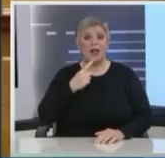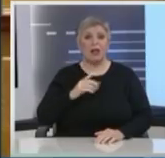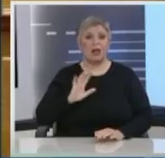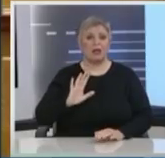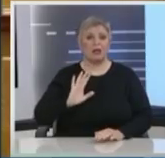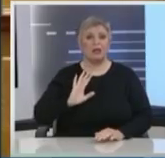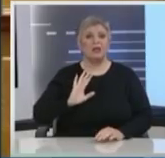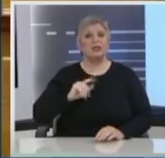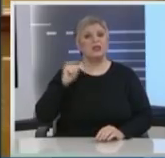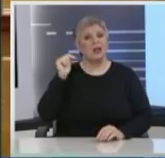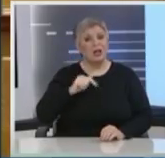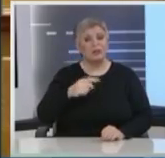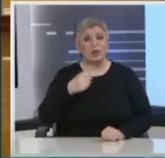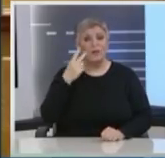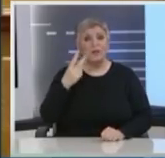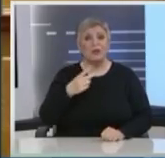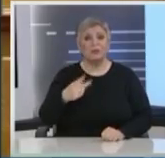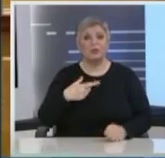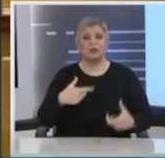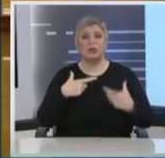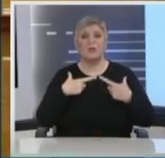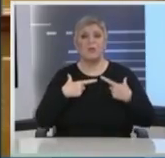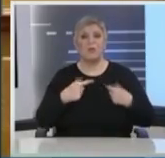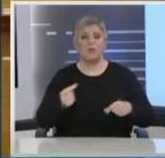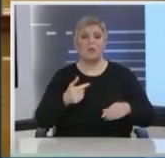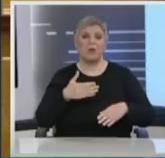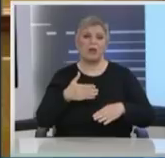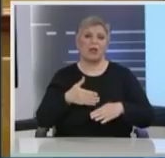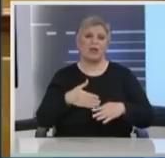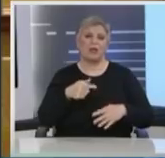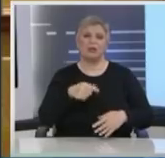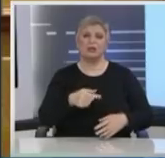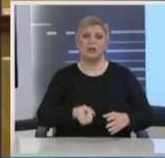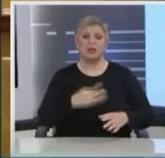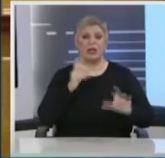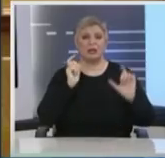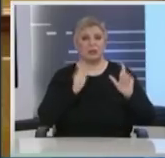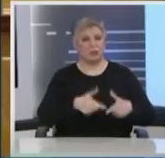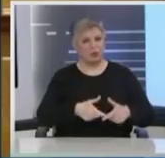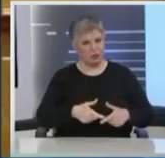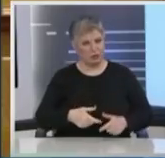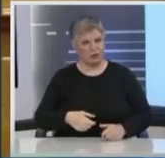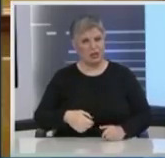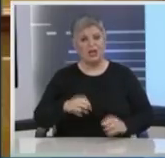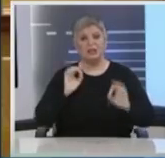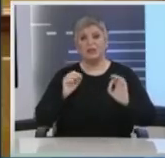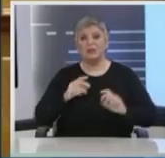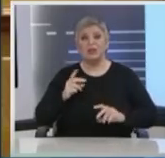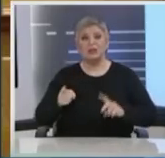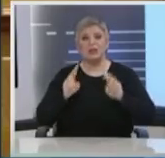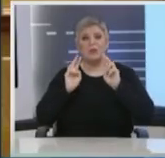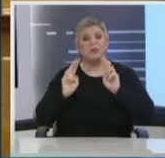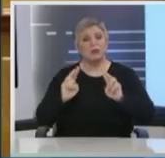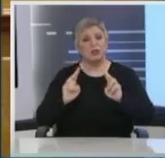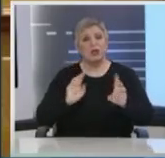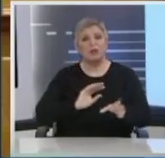αποτελούν τα κύρια στελέχη της Νέας Δημοκρατίας. Και στελέχη που δεν θα πλησίαζαν το Πασόκ να